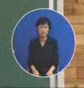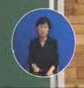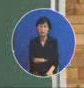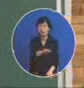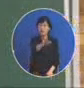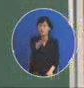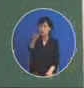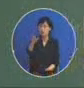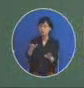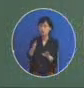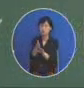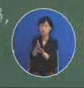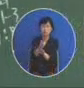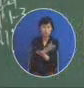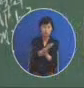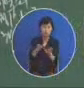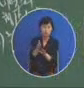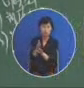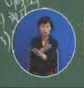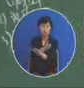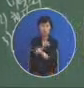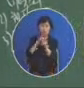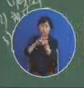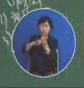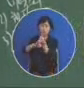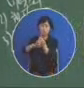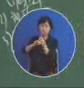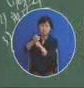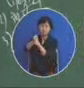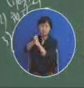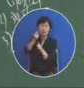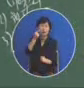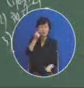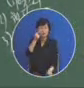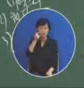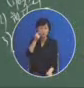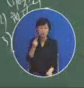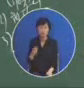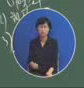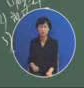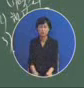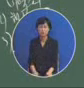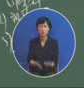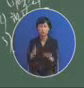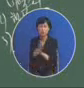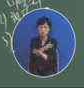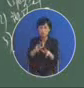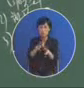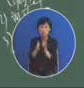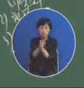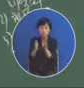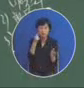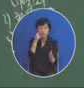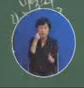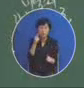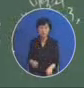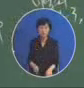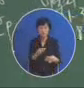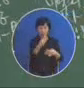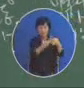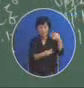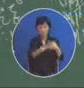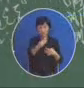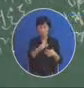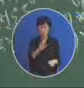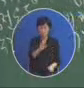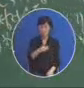by Satan. 오늘부터 언약 잡아보라니까요. So starting today, hold on to this covenant. 오늘부터 하세요. Starting today. 렘넌트는